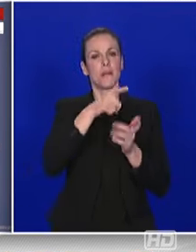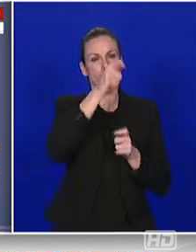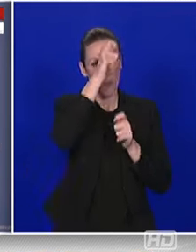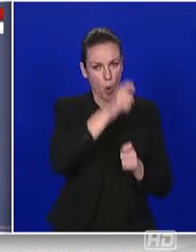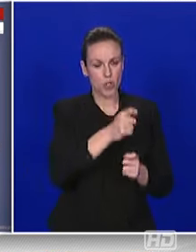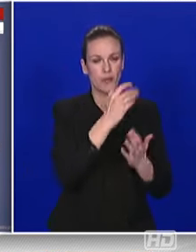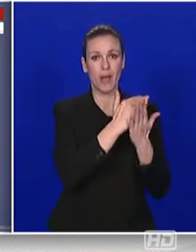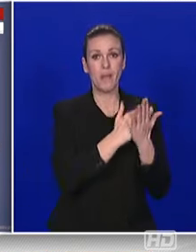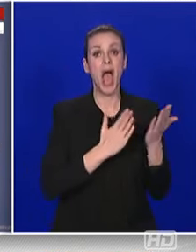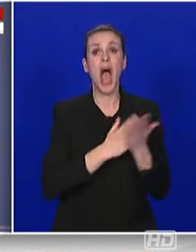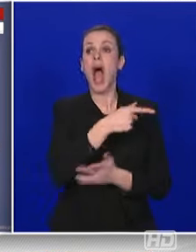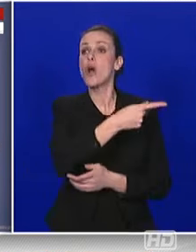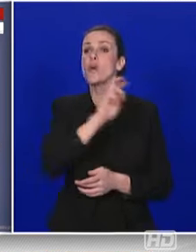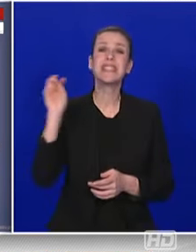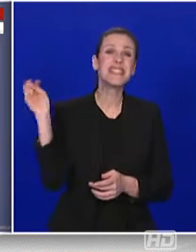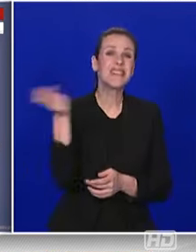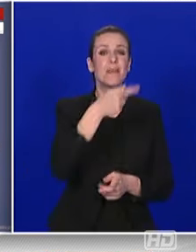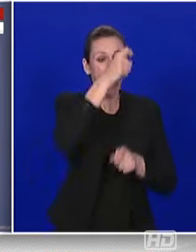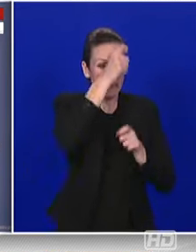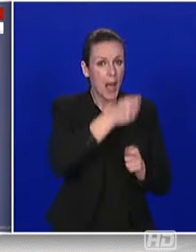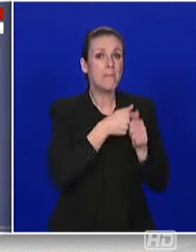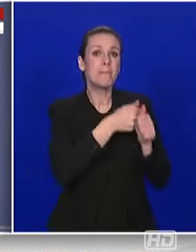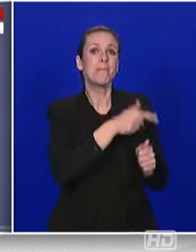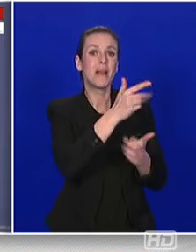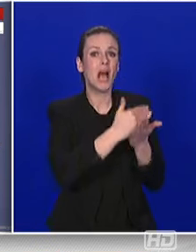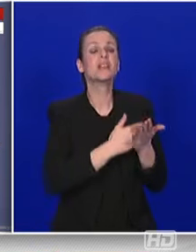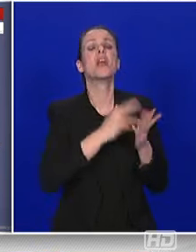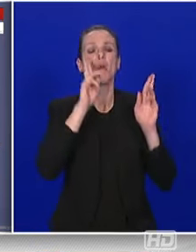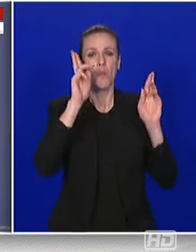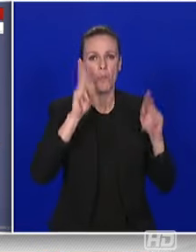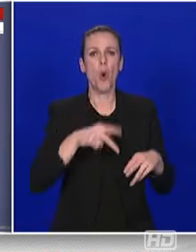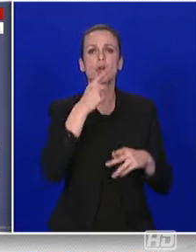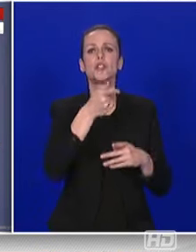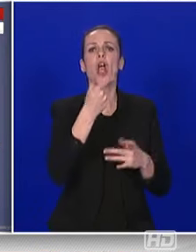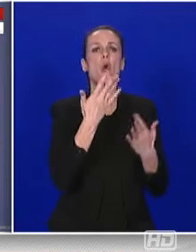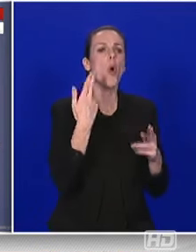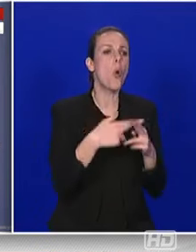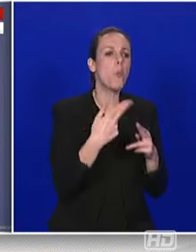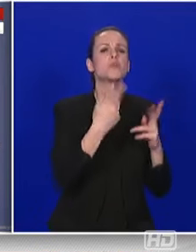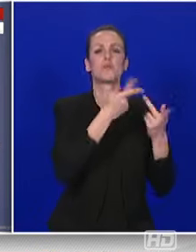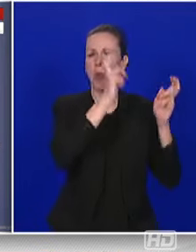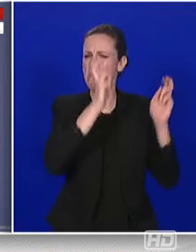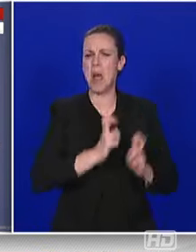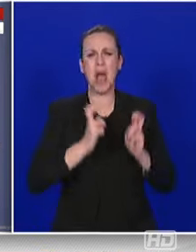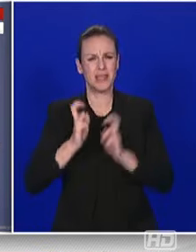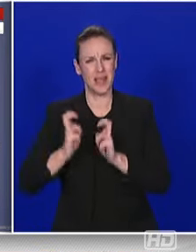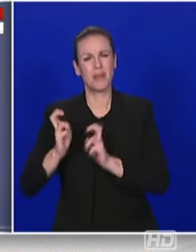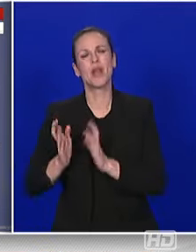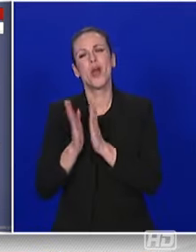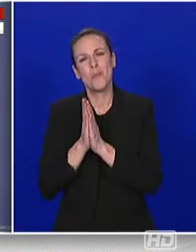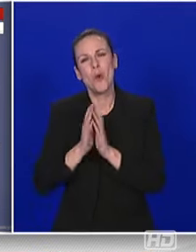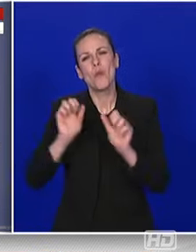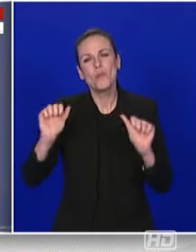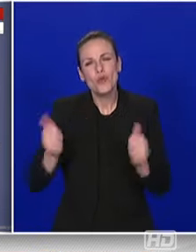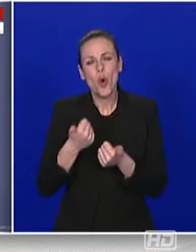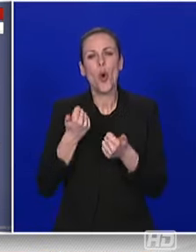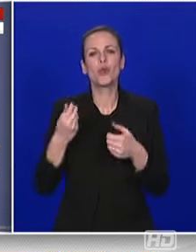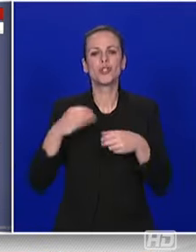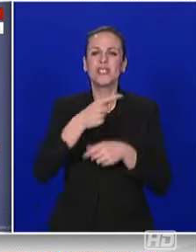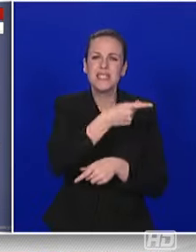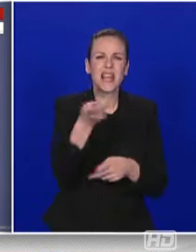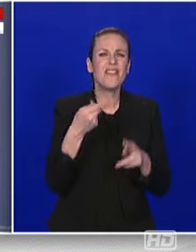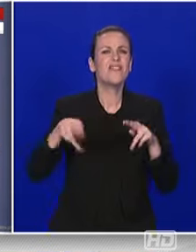svi skupa poštivali, brojevi bi nam bili puno, puno, puno bolji. Prema tome, dajte da sad još dodatnom našom